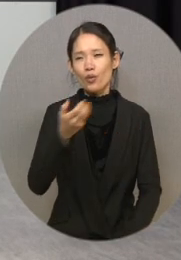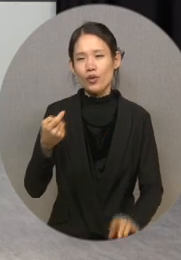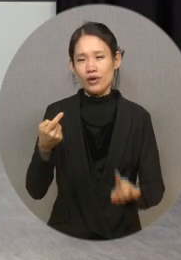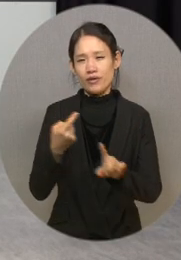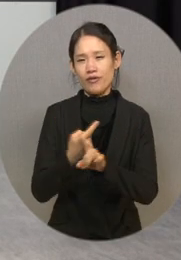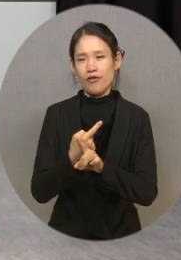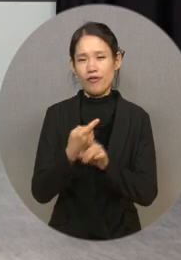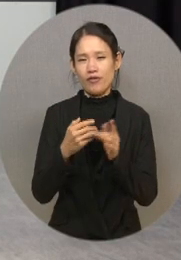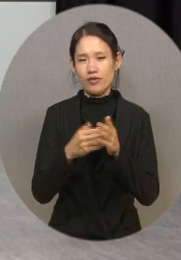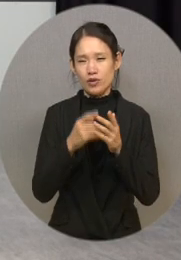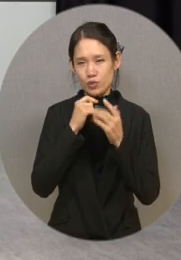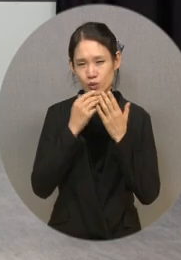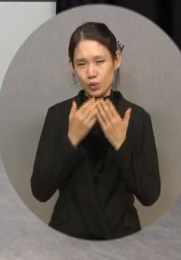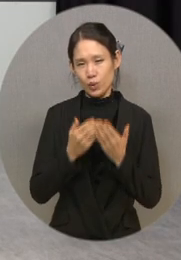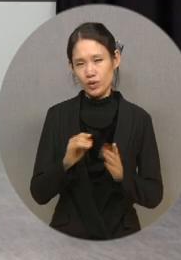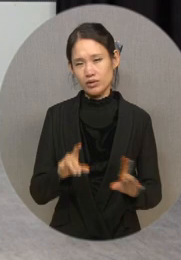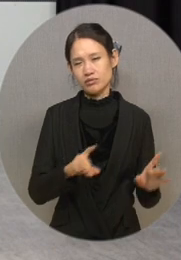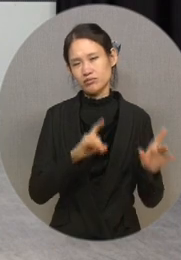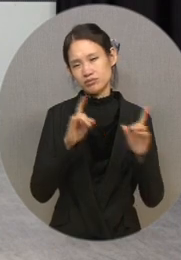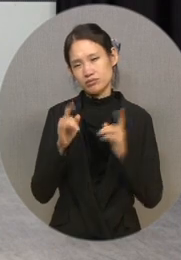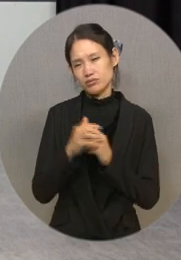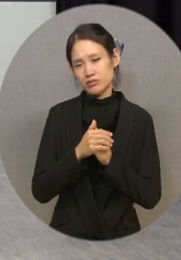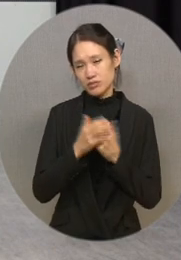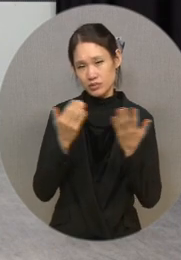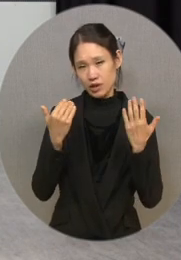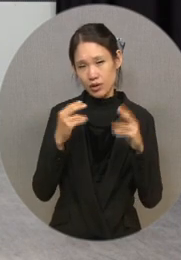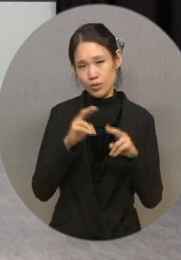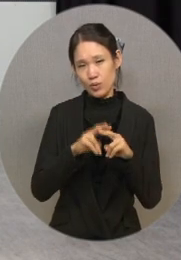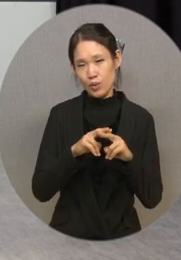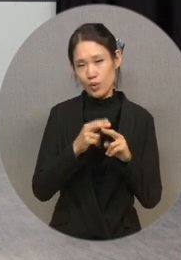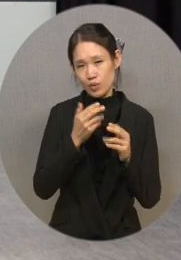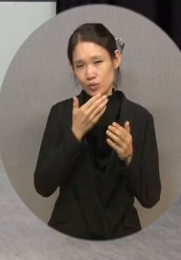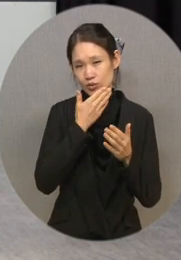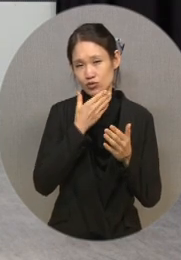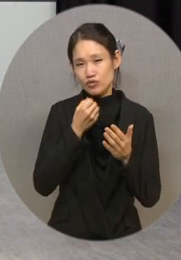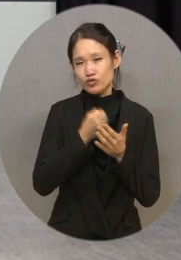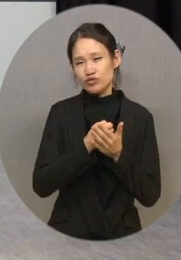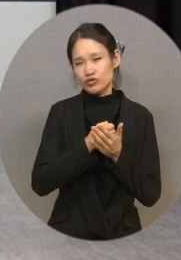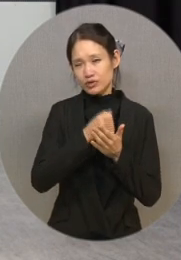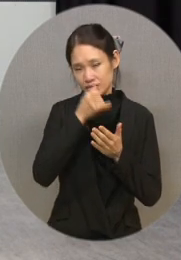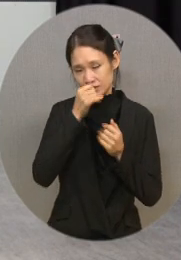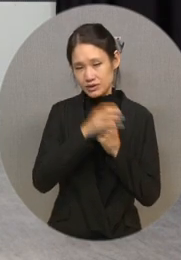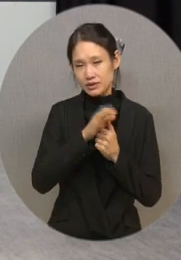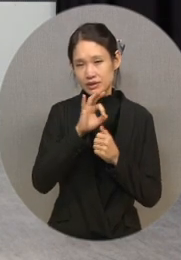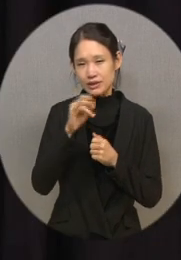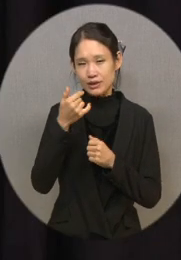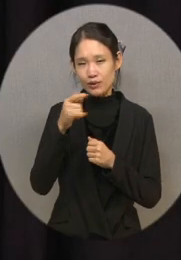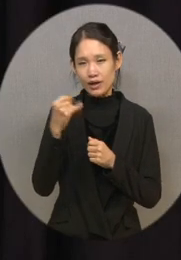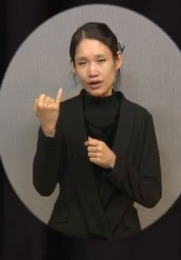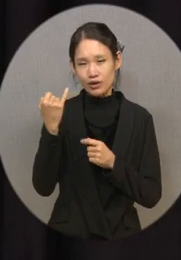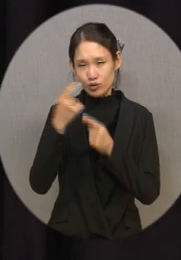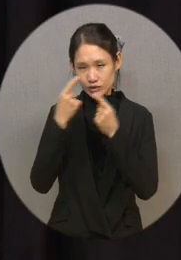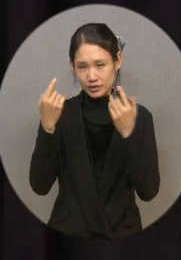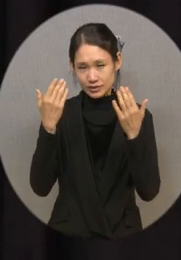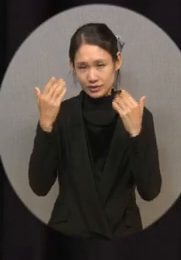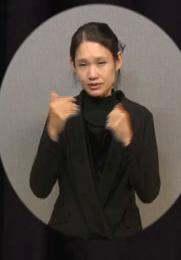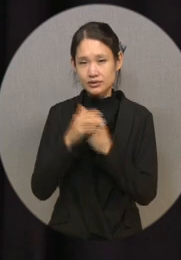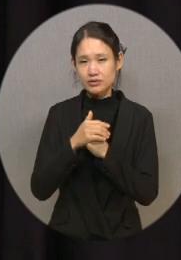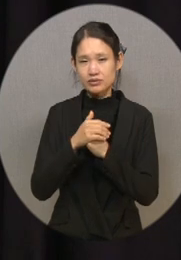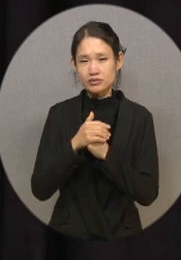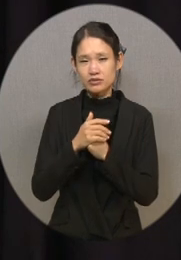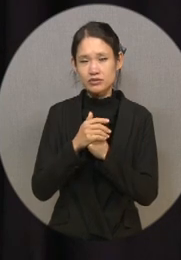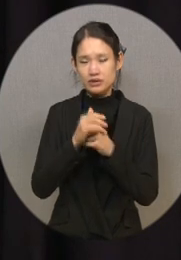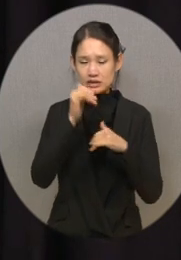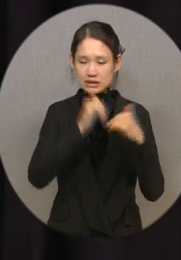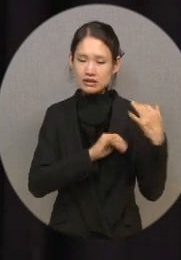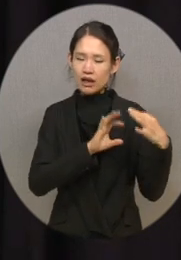했는데 그 학교 보직이 또 운이 있어가지고 이화여대 가서도 네. 여러 가지 인사 업무라든지 이런 게